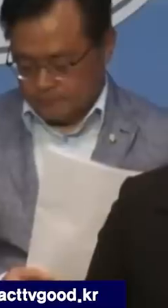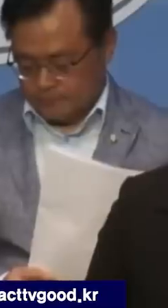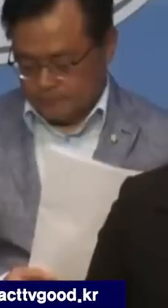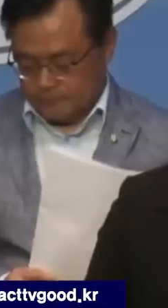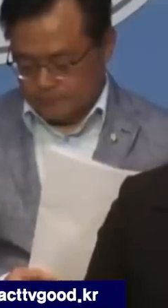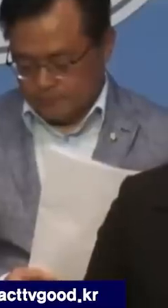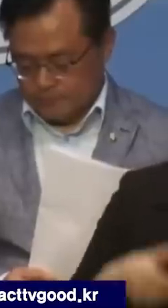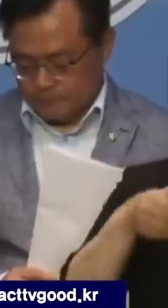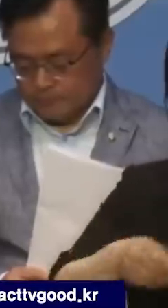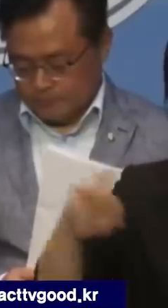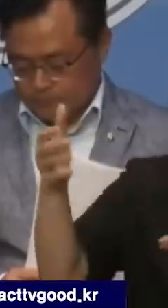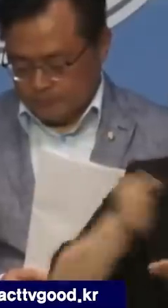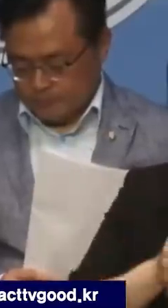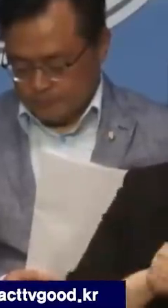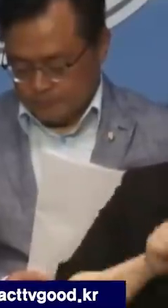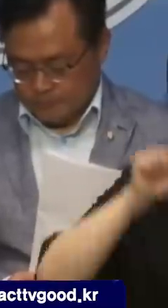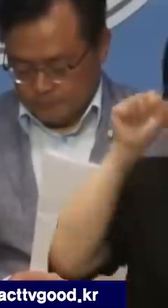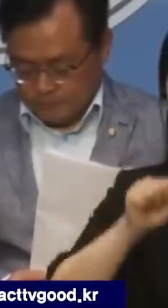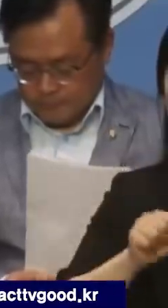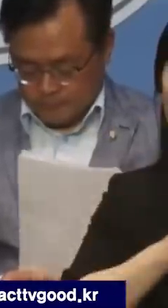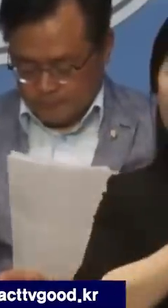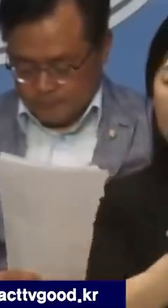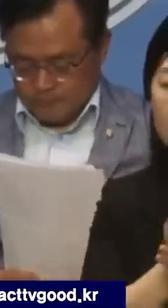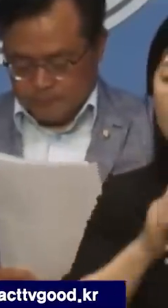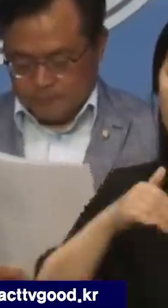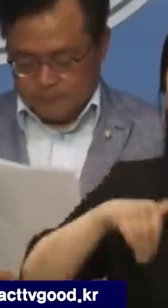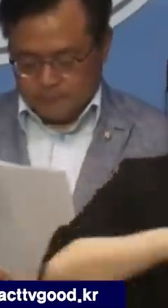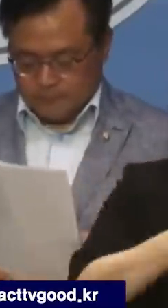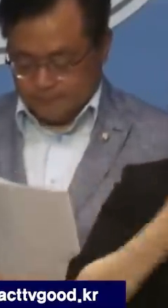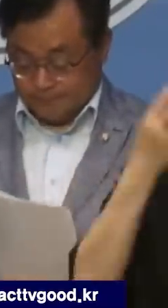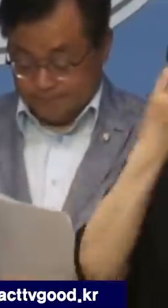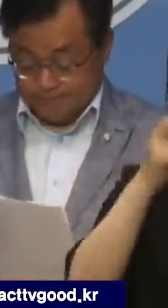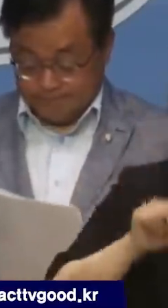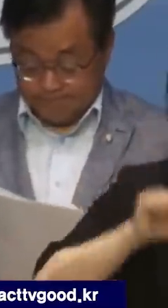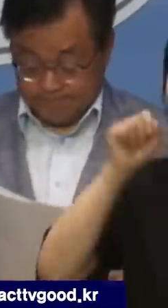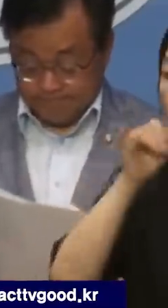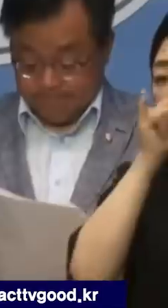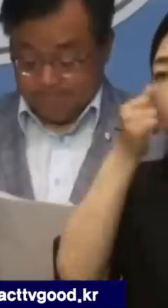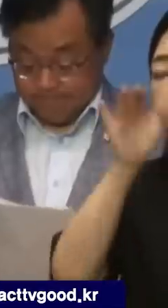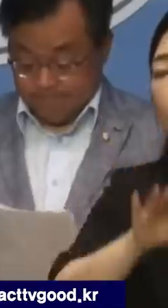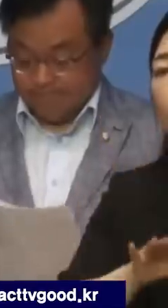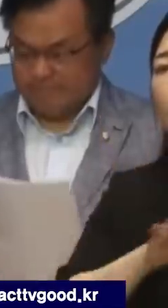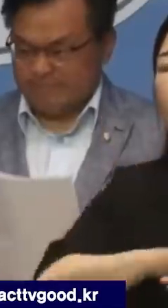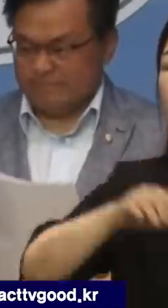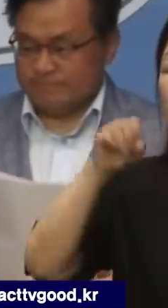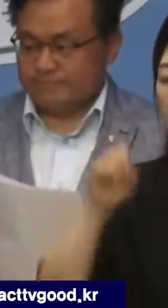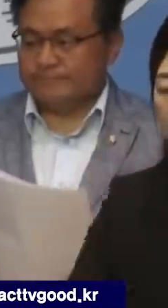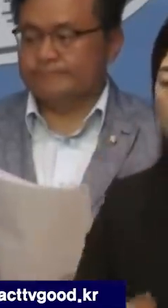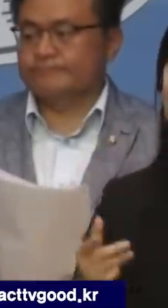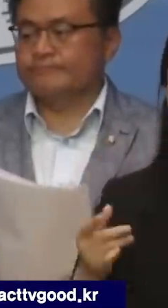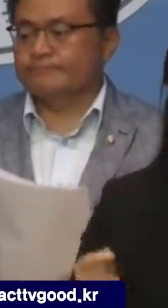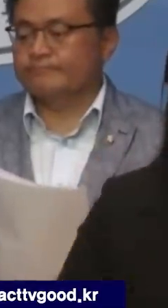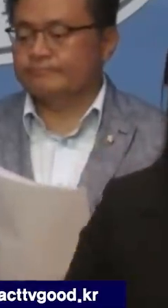갖고 하라고 하는 운동도 펼치고 있습니다. 이게 무슨 의미가 있어요?